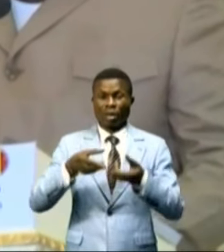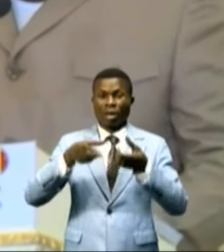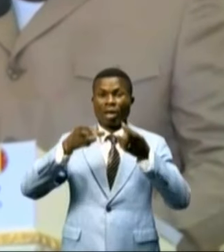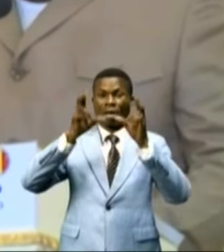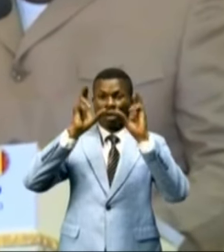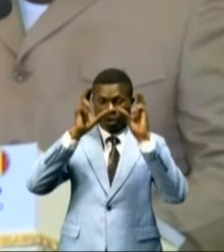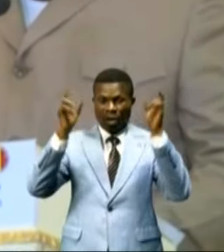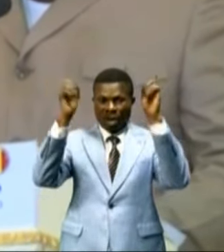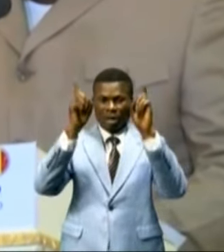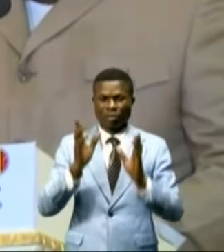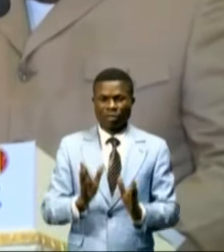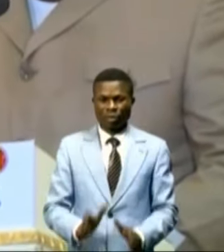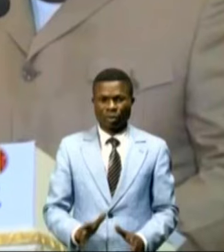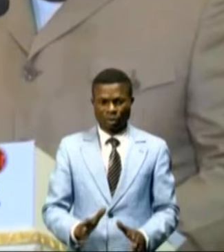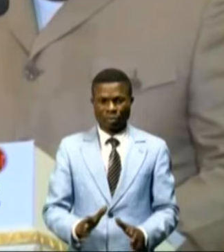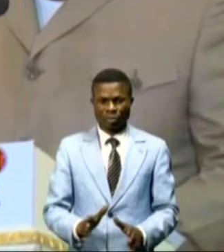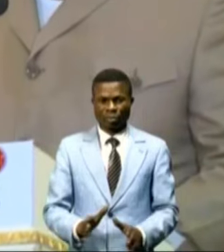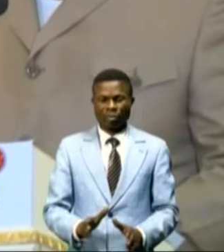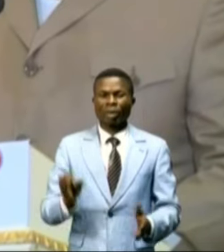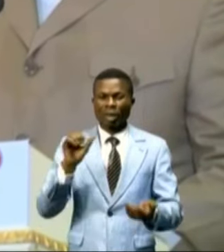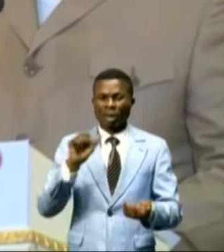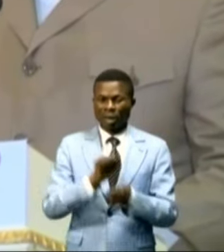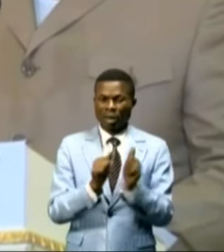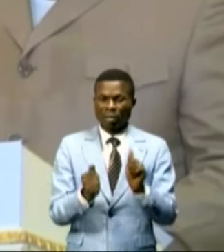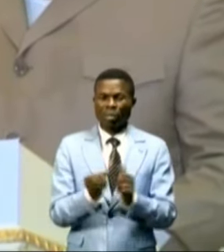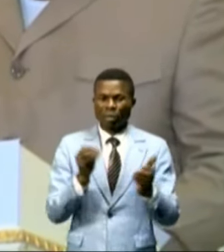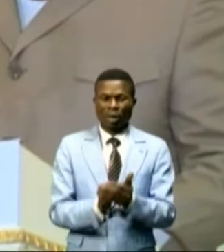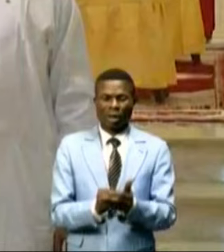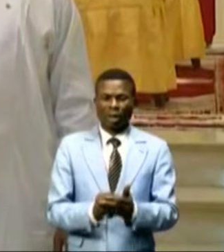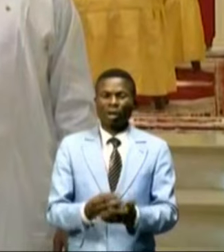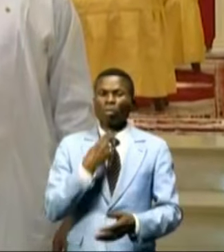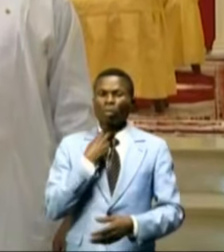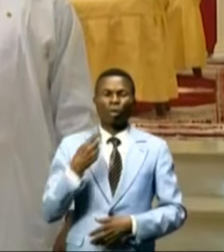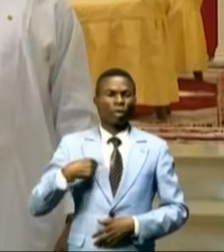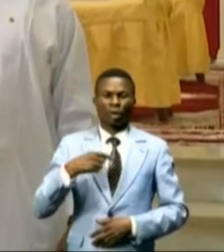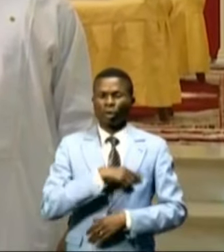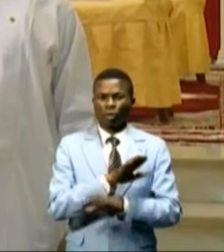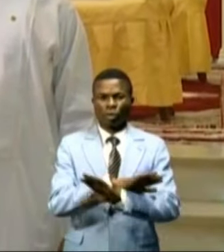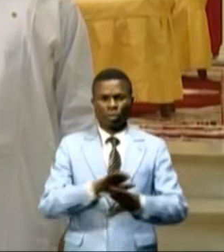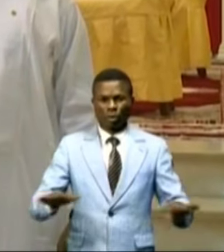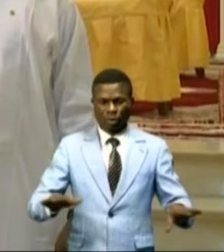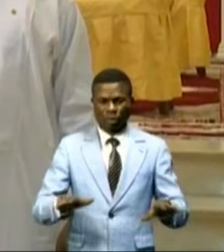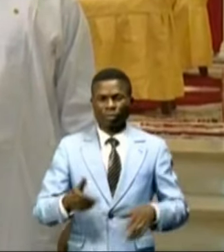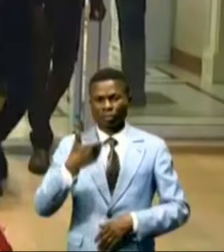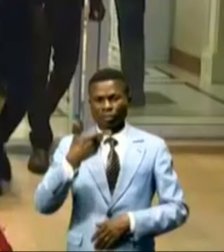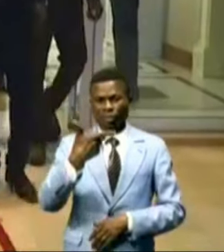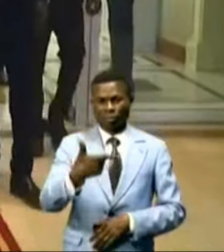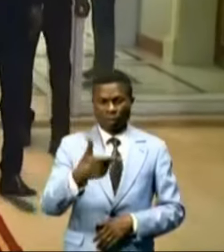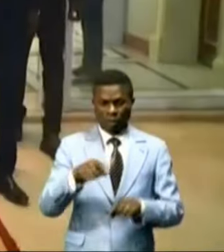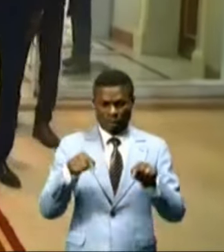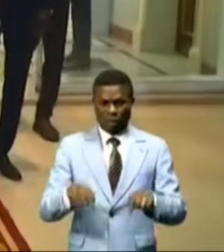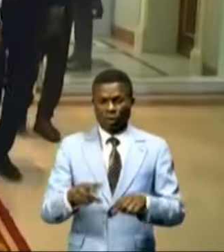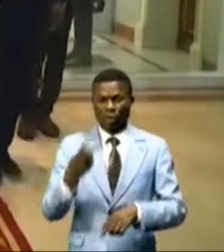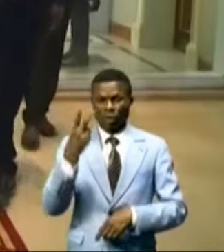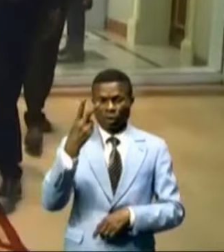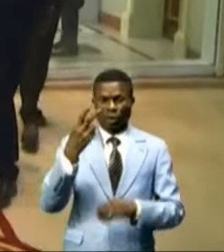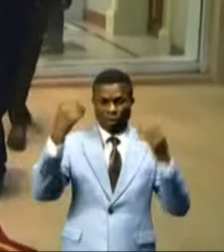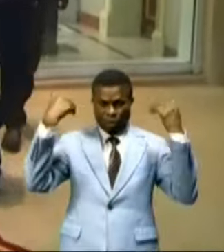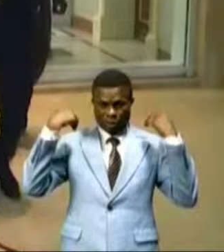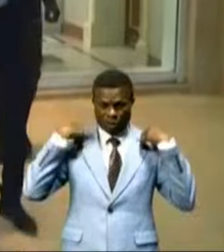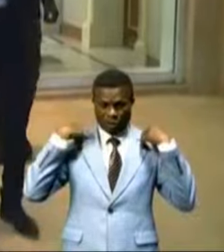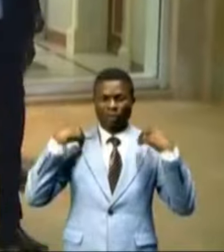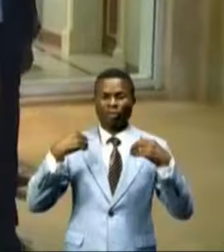africain que plus rien ne pourra arrêter. Ce mardi, les deux chefs d'État auront un entretien